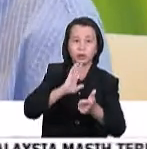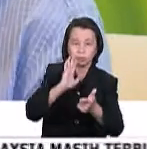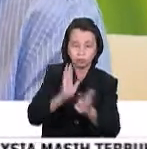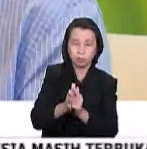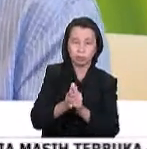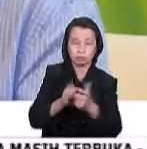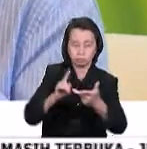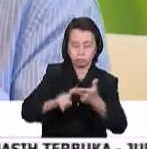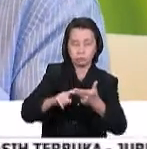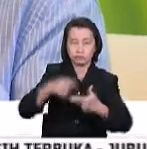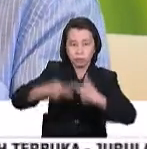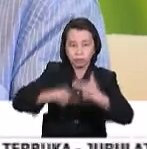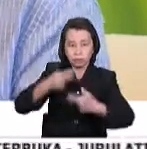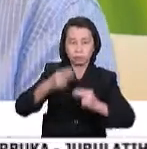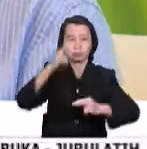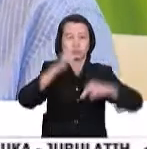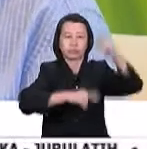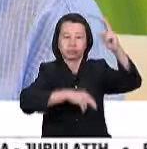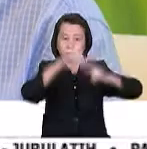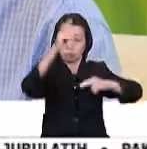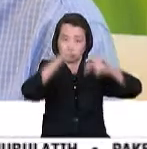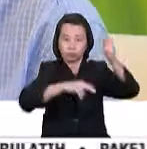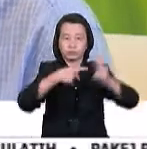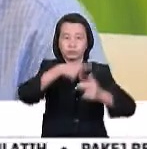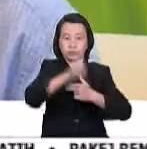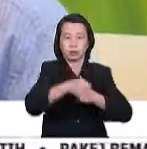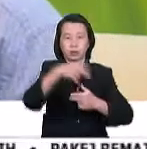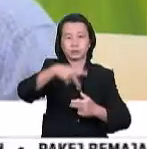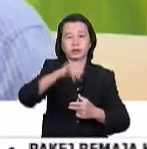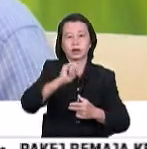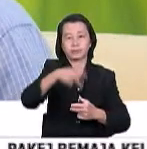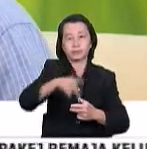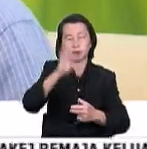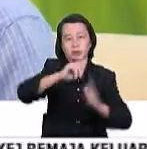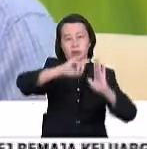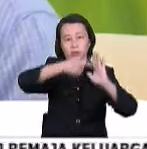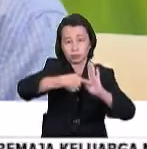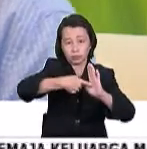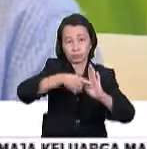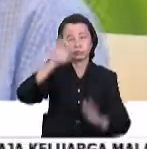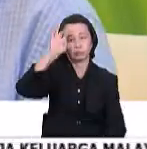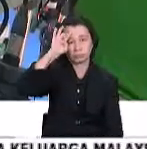proses pembinaan projek PIP ini akan bermula insya-Allah.